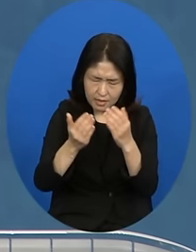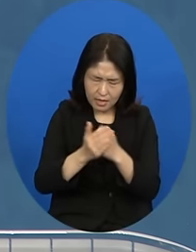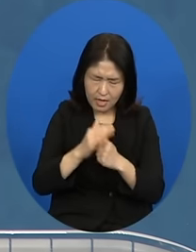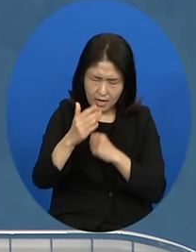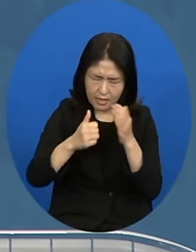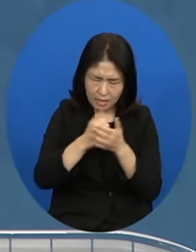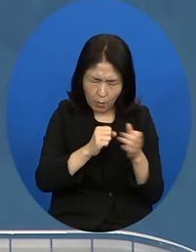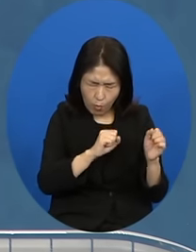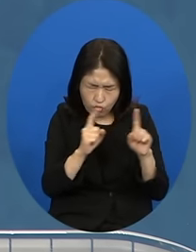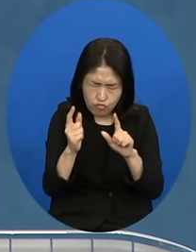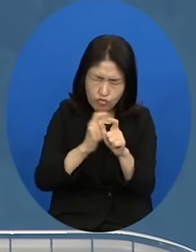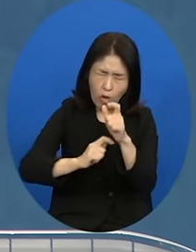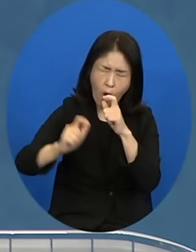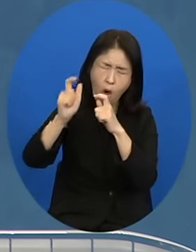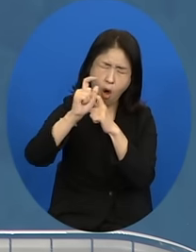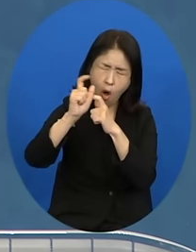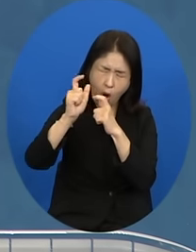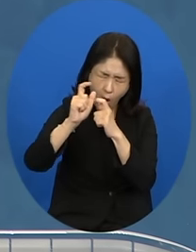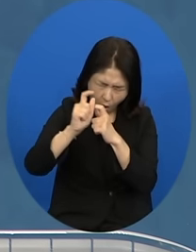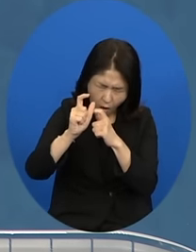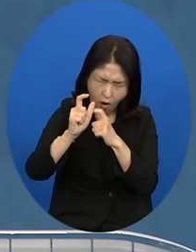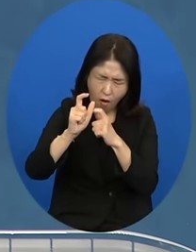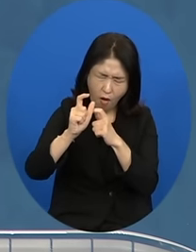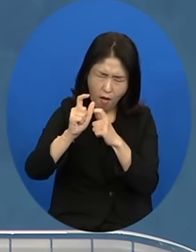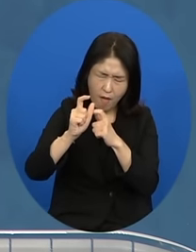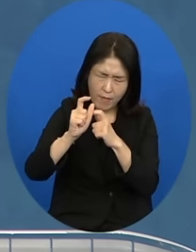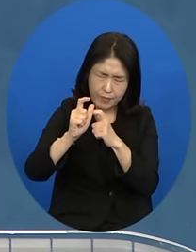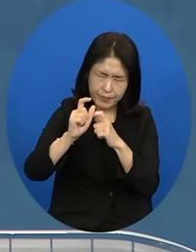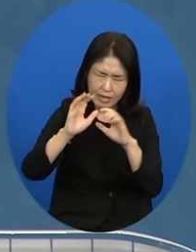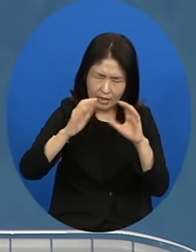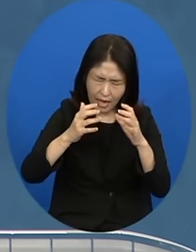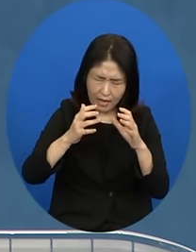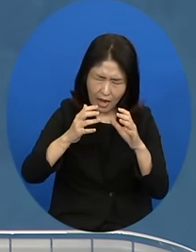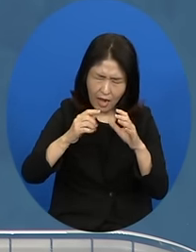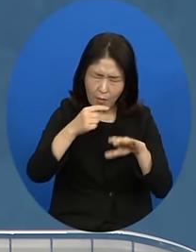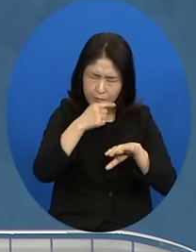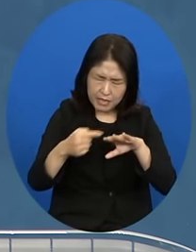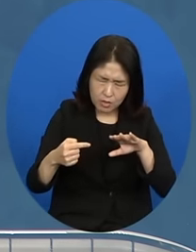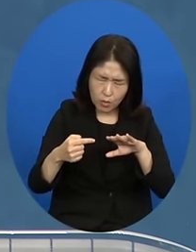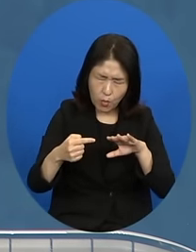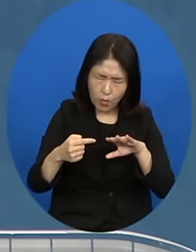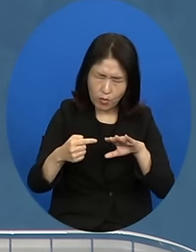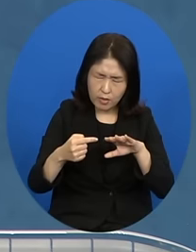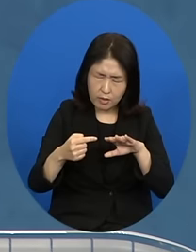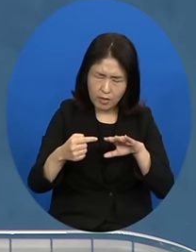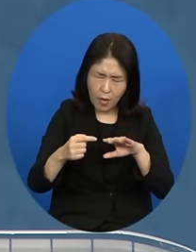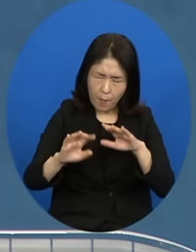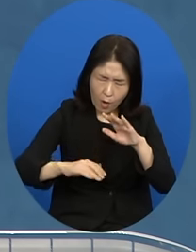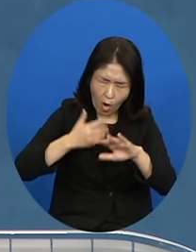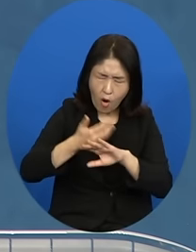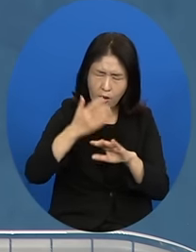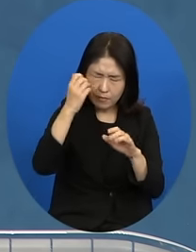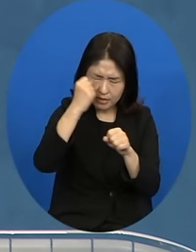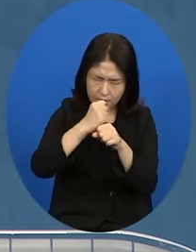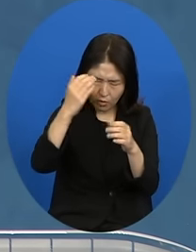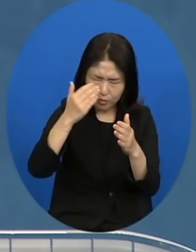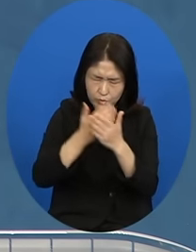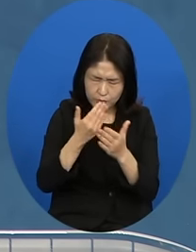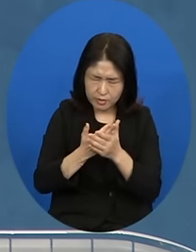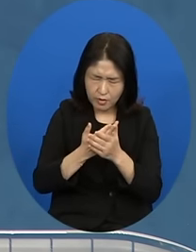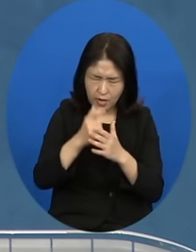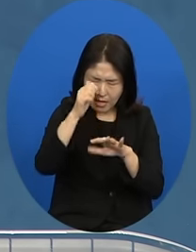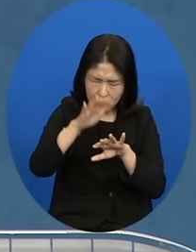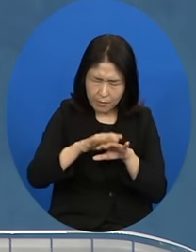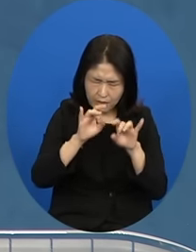부흥의 불이 더 활활 타올라 하나님이 나라와 민족과 한국 교회를 뒤집는 교회가 되게 하여 주옵소서. 매 예배